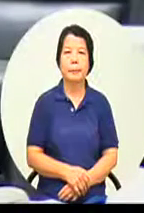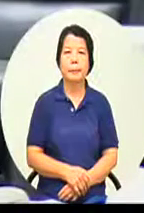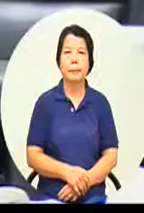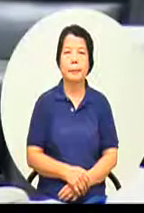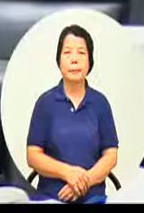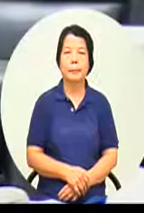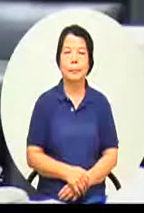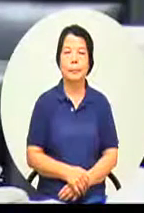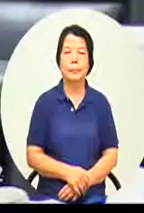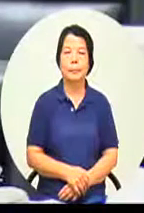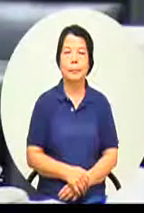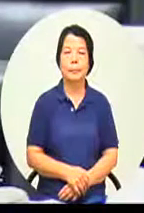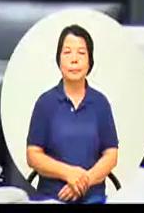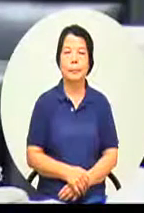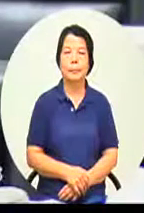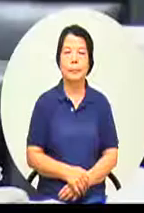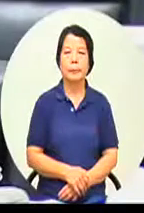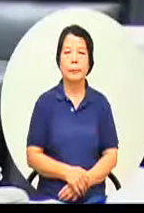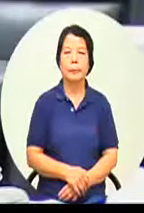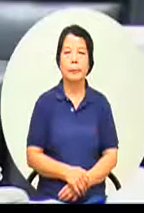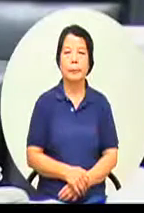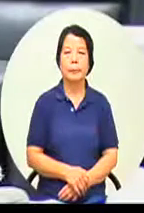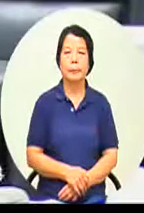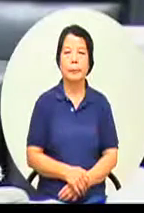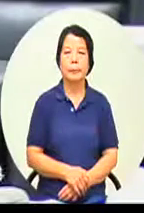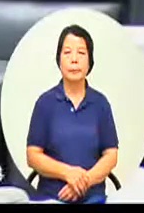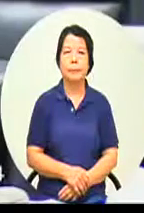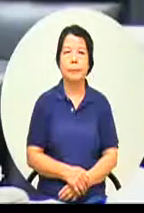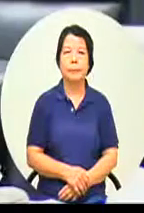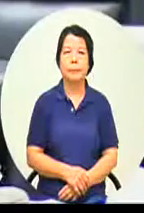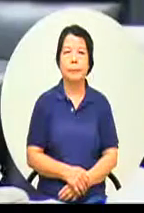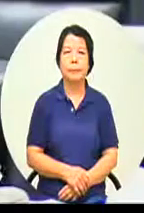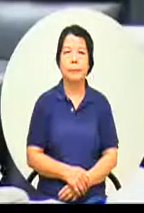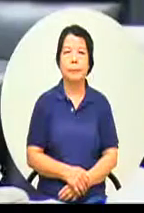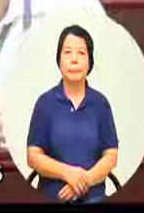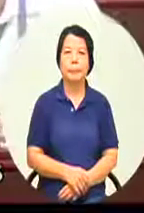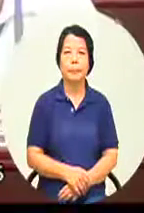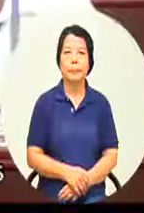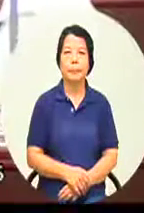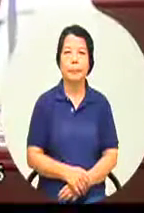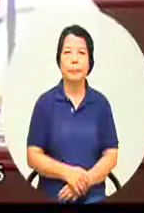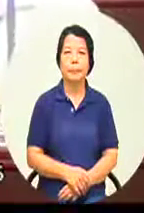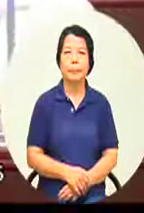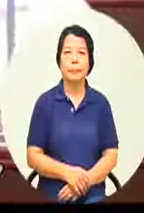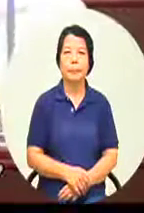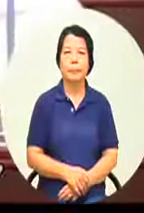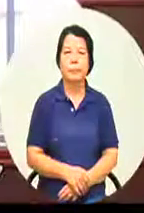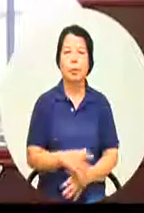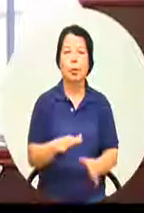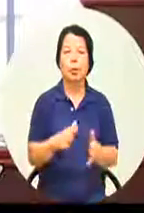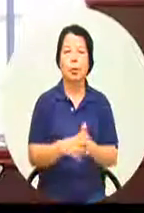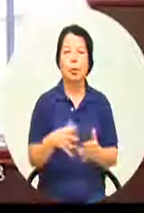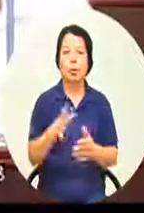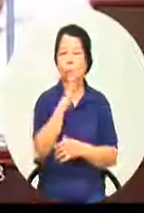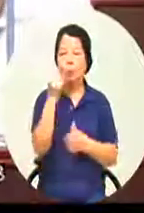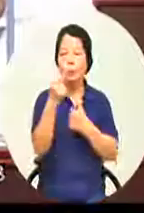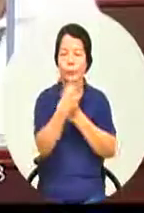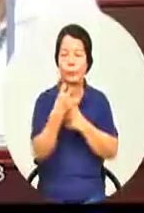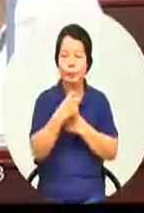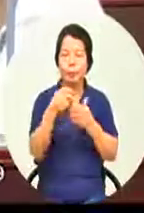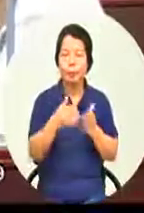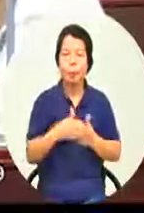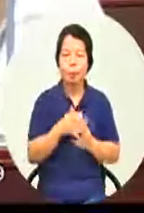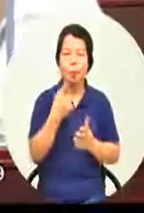这议员我承诺来检讨，好看怎么样把那个工程的进度能够用最短的时间来提供这个服